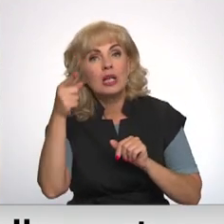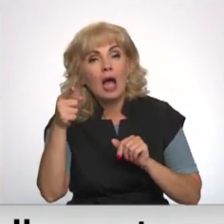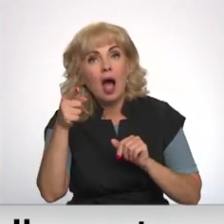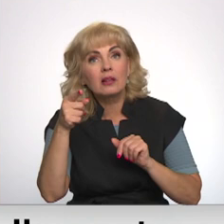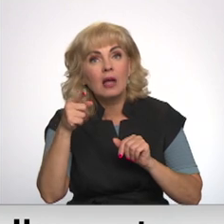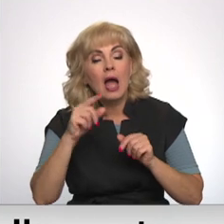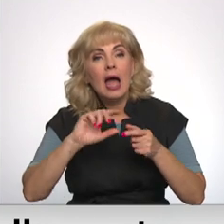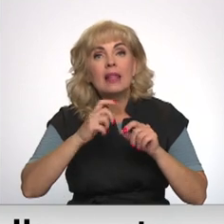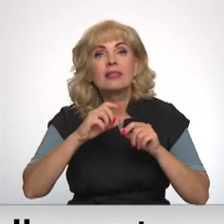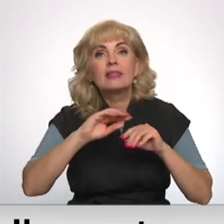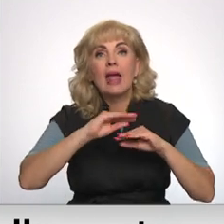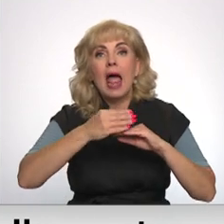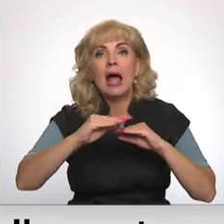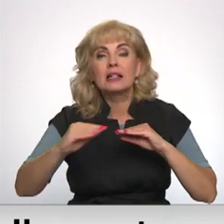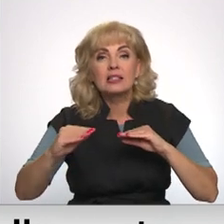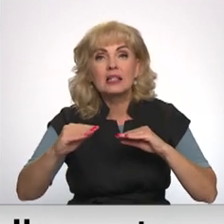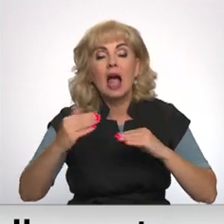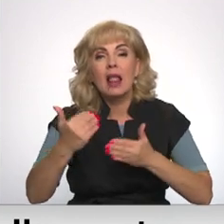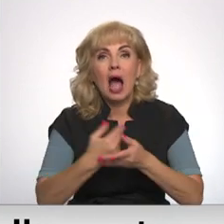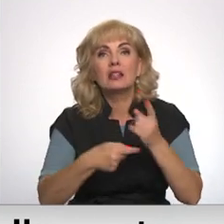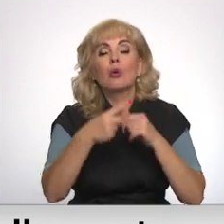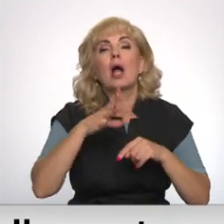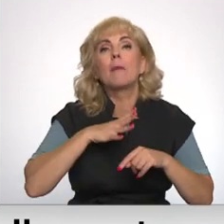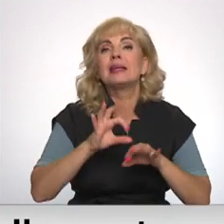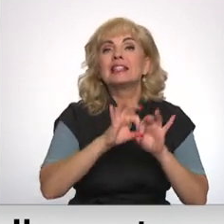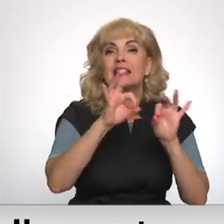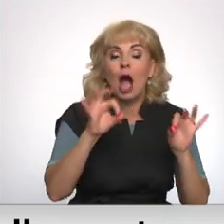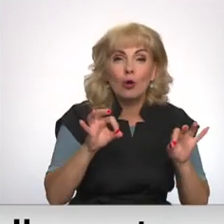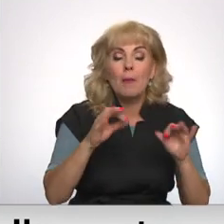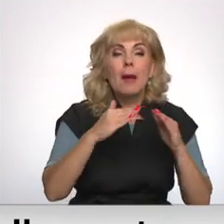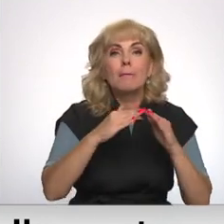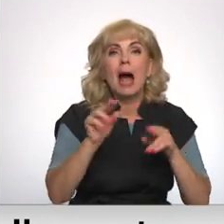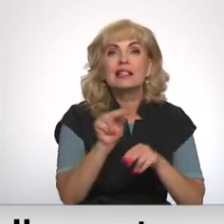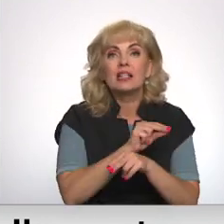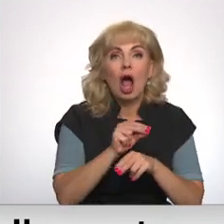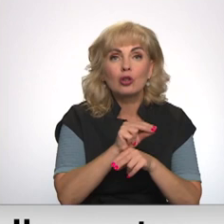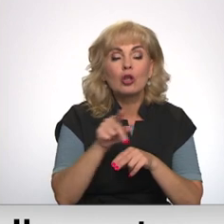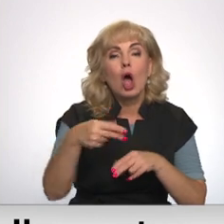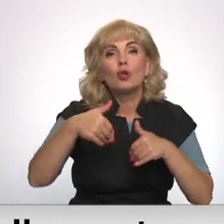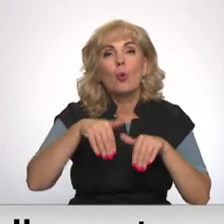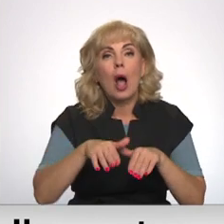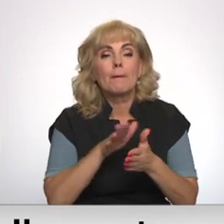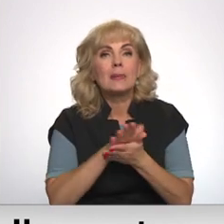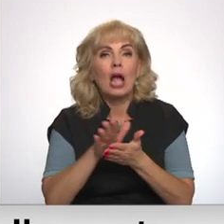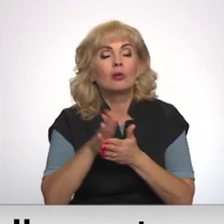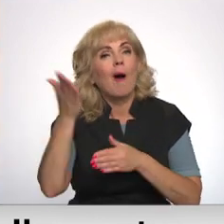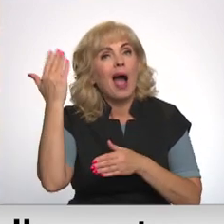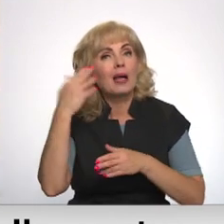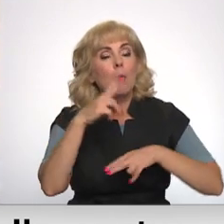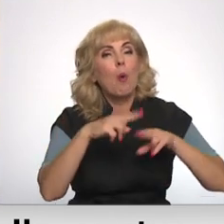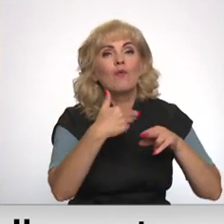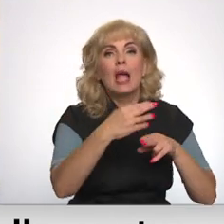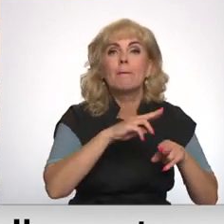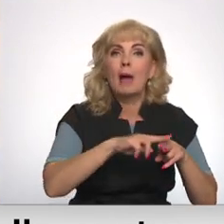dakstiņa tagad jāgādā, lai to atjaunot sākotnējā izskatā. Mājas restaurācijā Ivars nolēms pielietot senās būvniecības metodes,